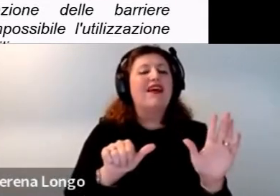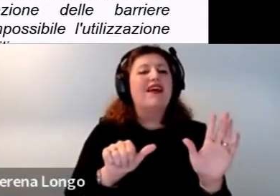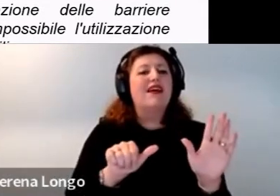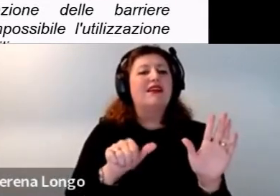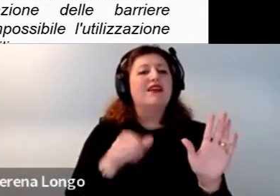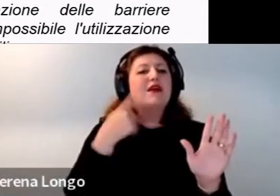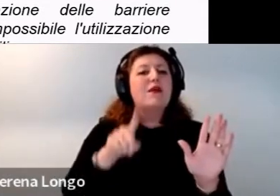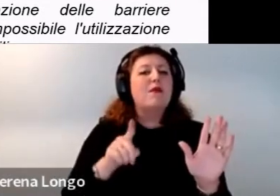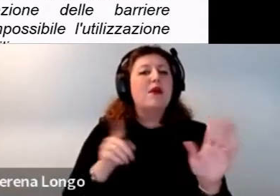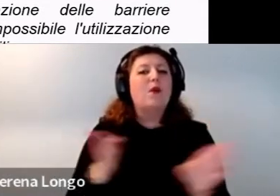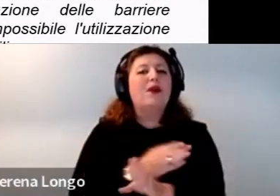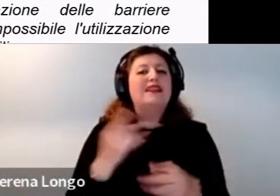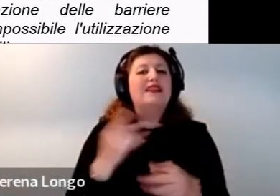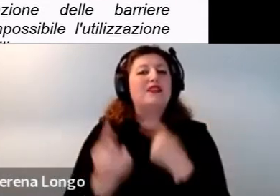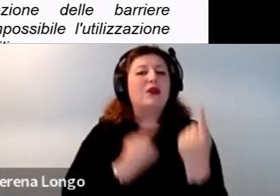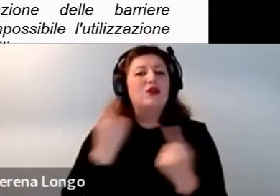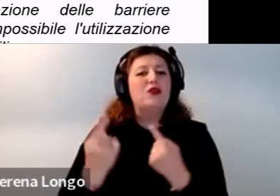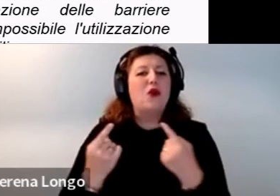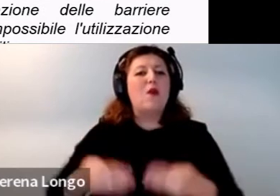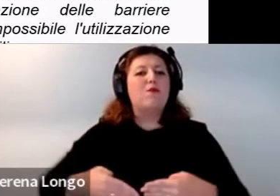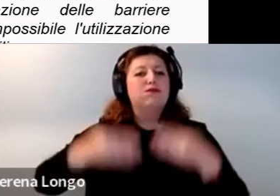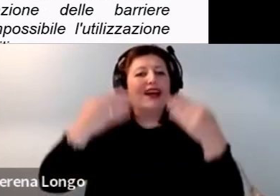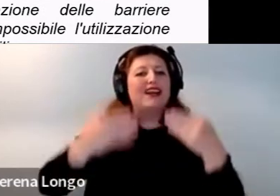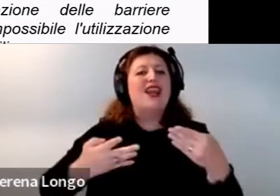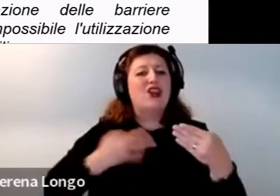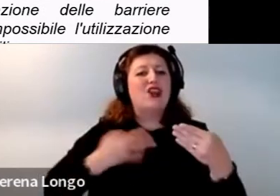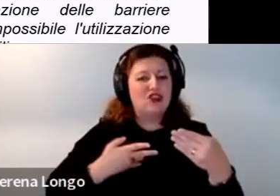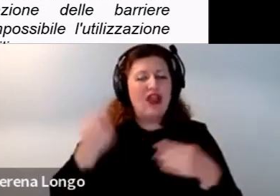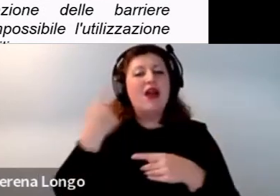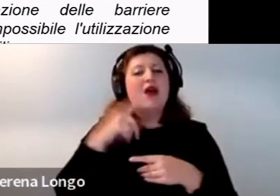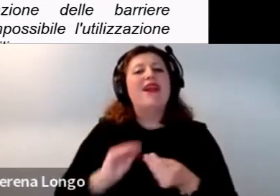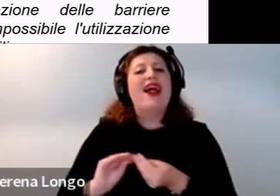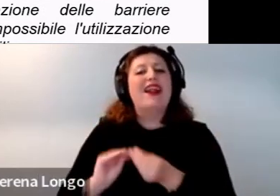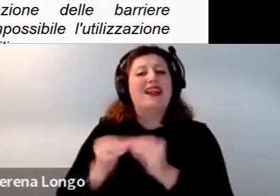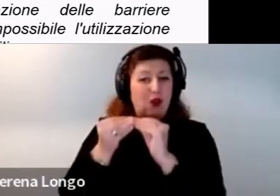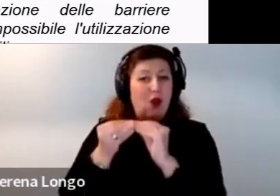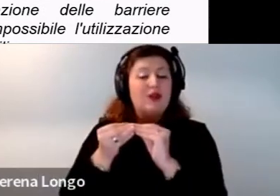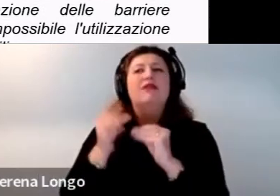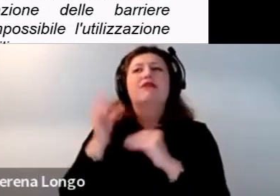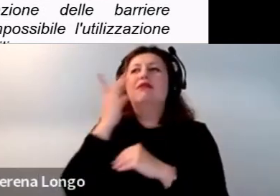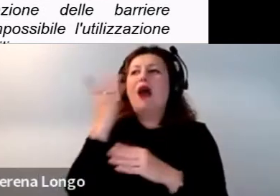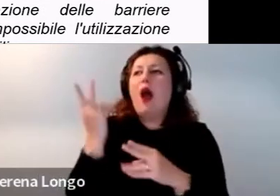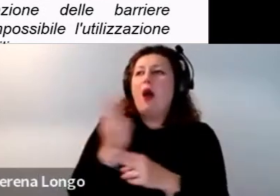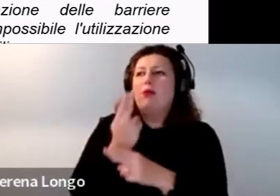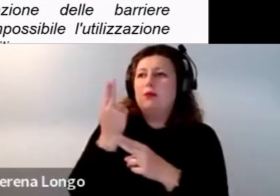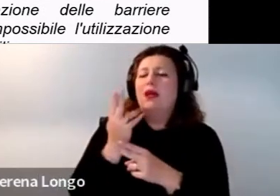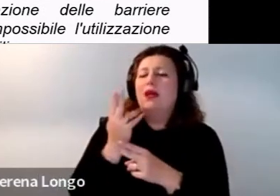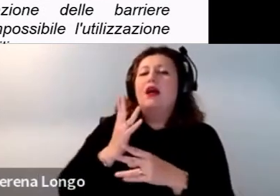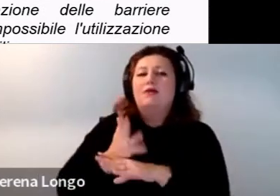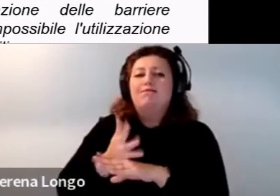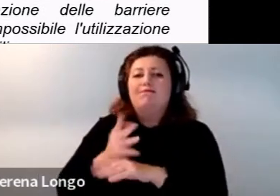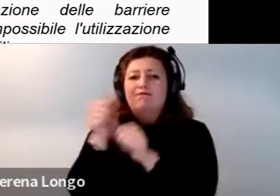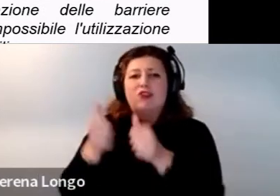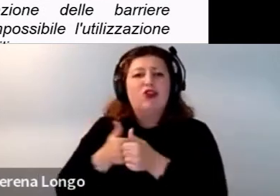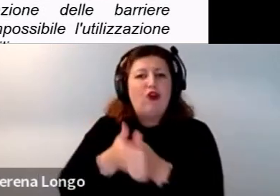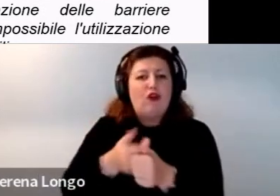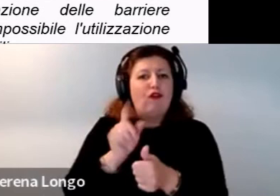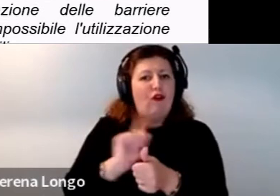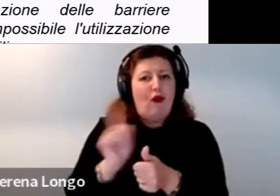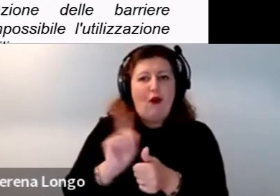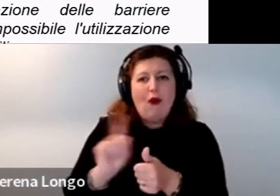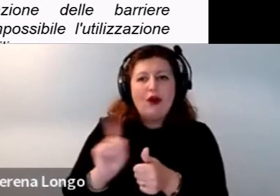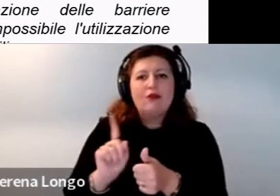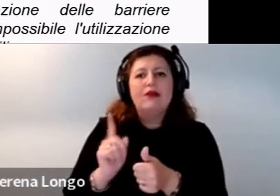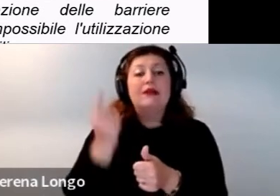negli edifici pubblici e privati aperti al pubblico, in difformità dalle disposizioni vigenti in materia di